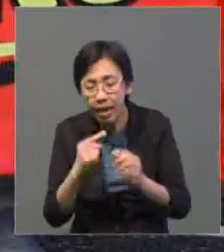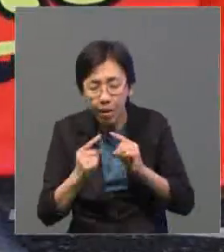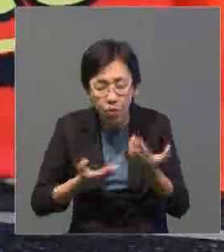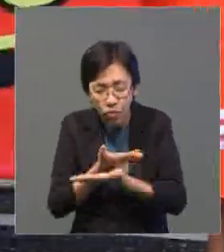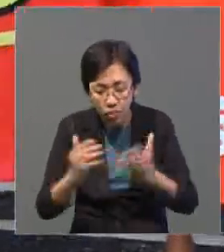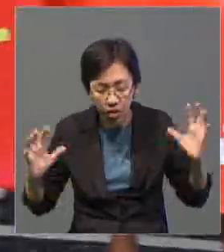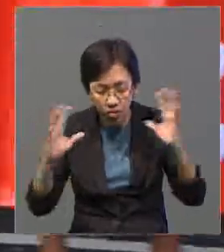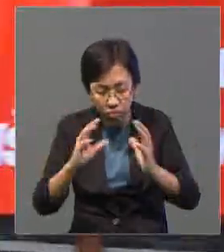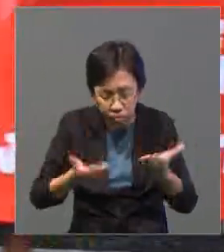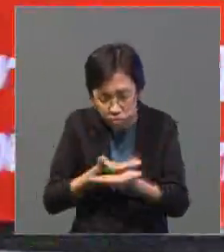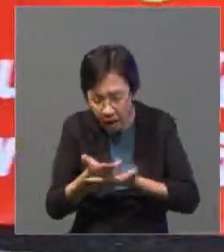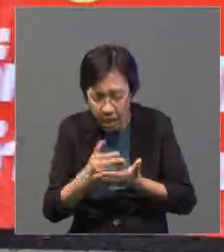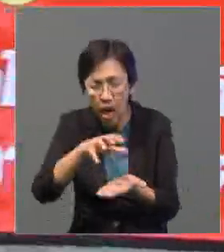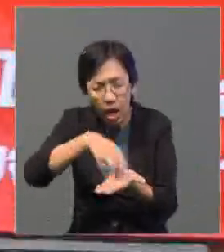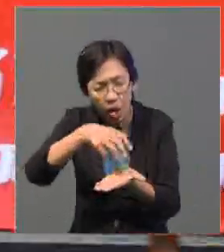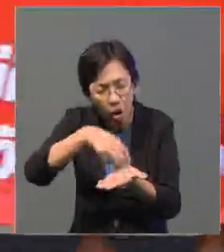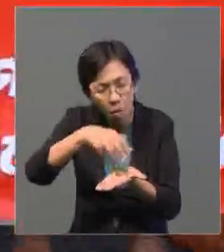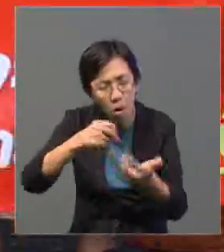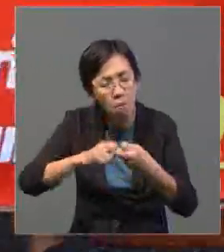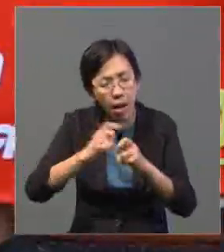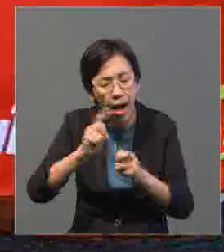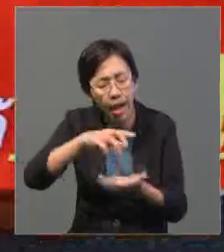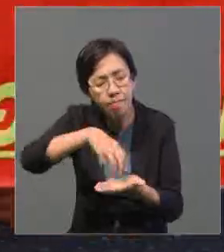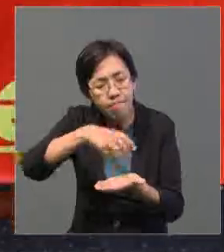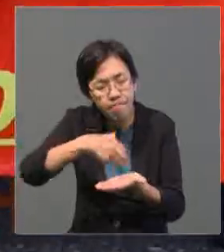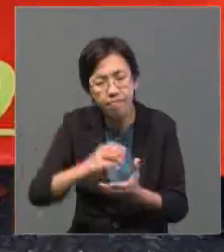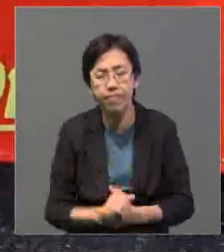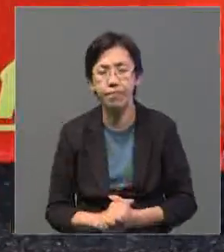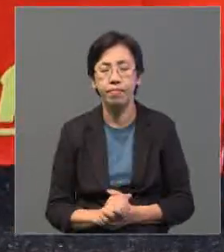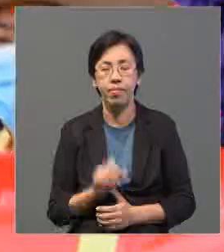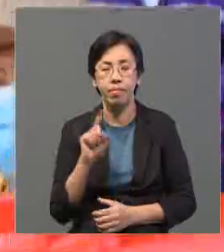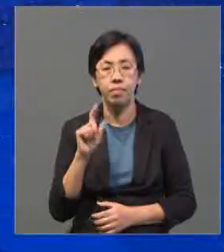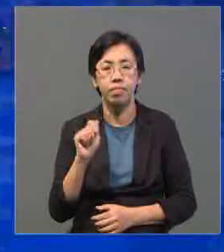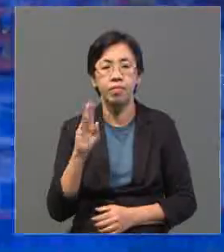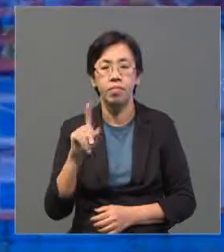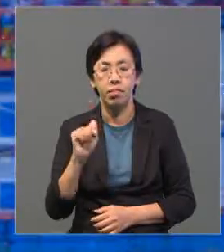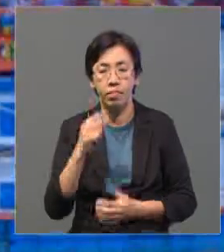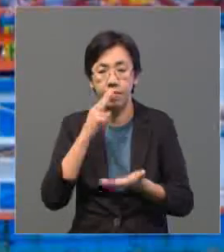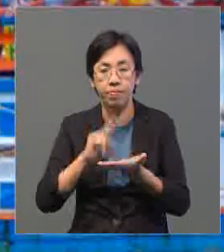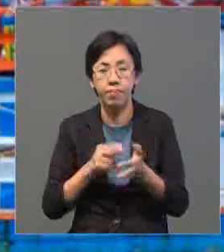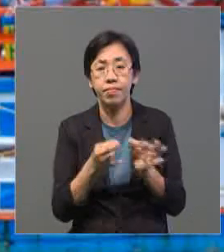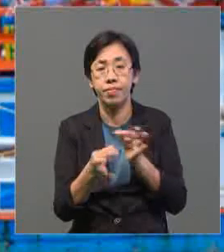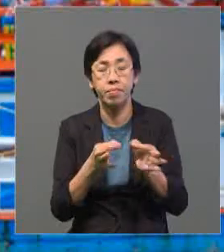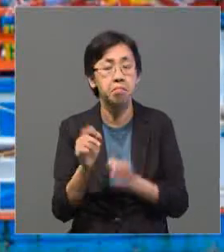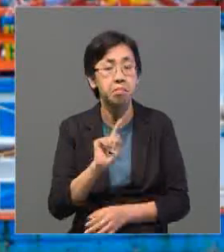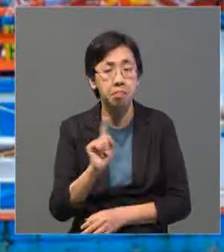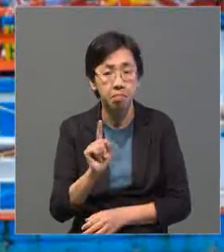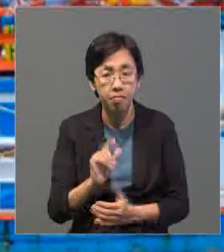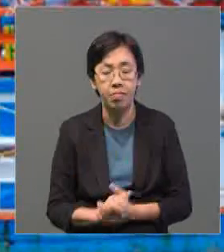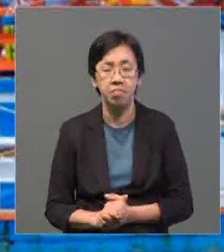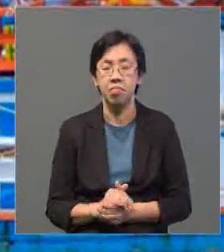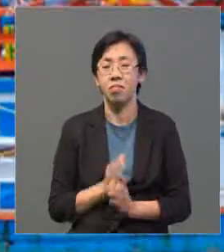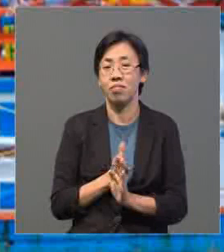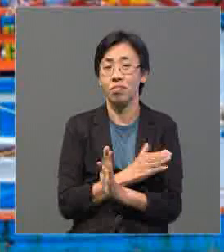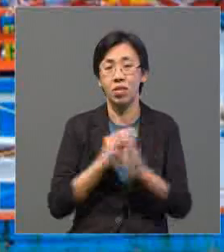ไปประชุมหารือกันเพื่อรับฟังรายละเอียดของปัญหาครับขณะที่ต่อมานะคะส.อบตก็ออกหนังสือชี้แจงบอกว่าที่ผ่านมา